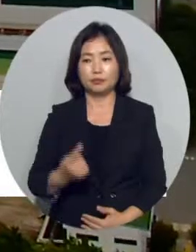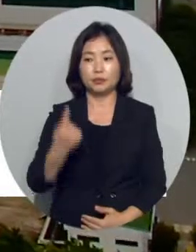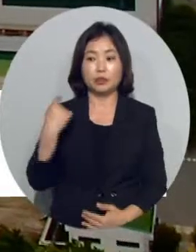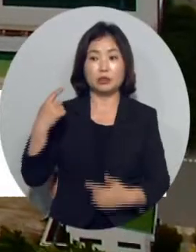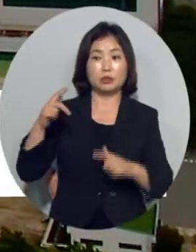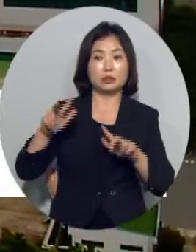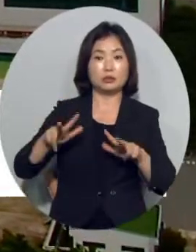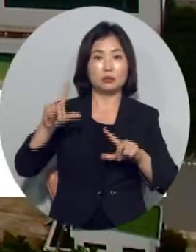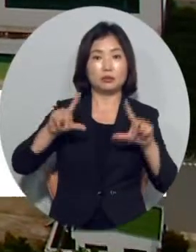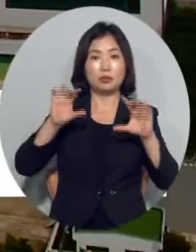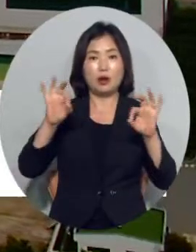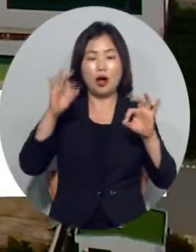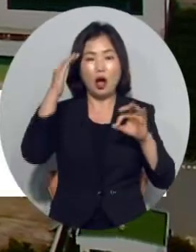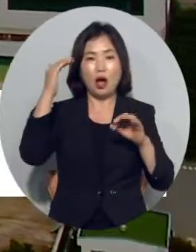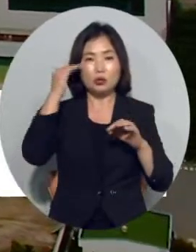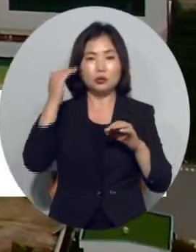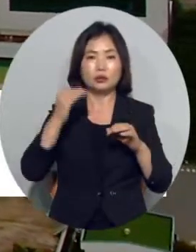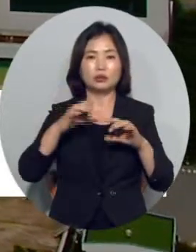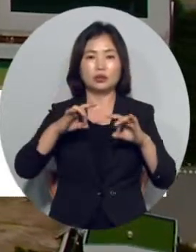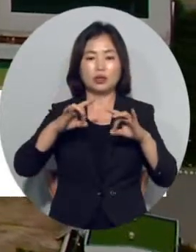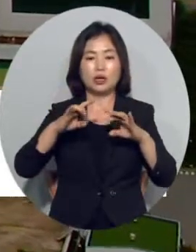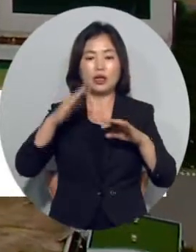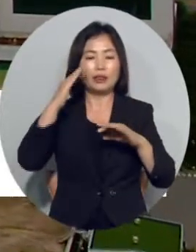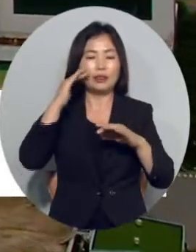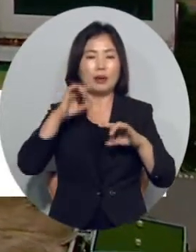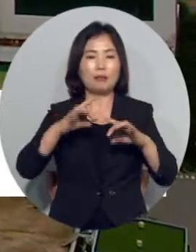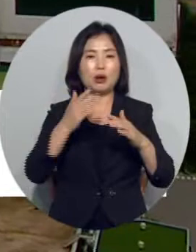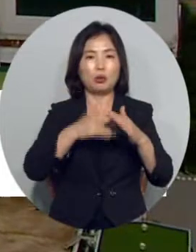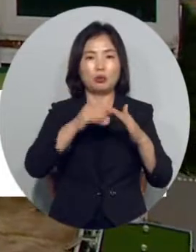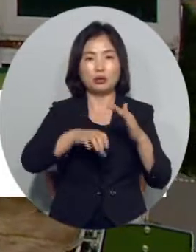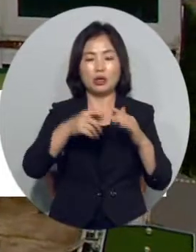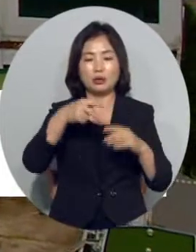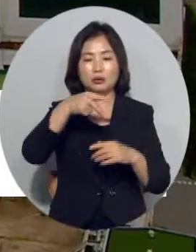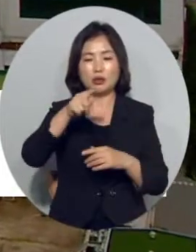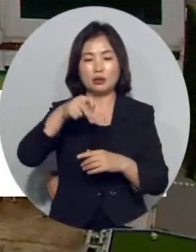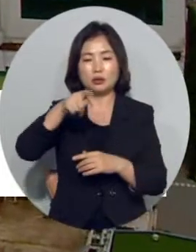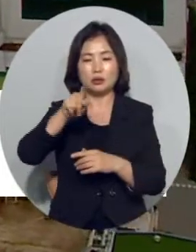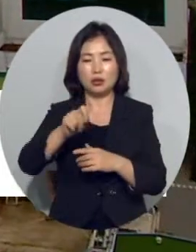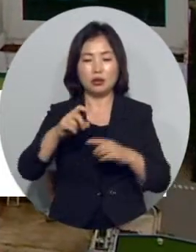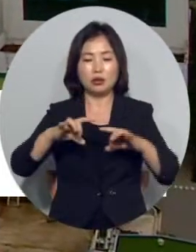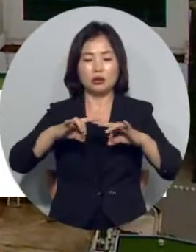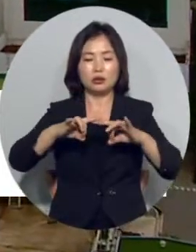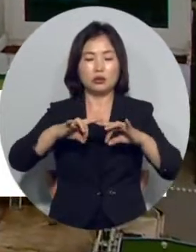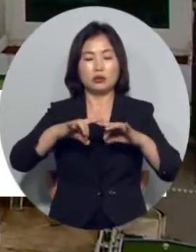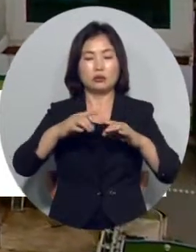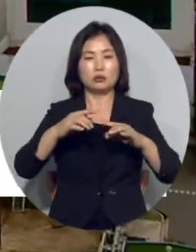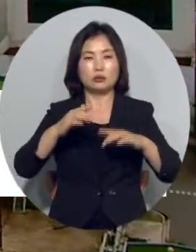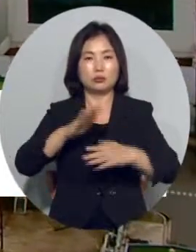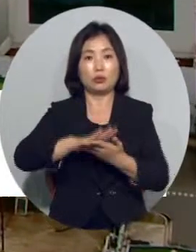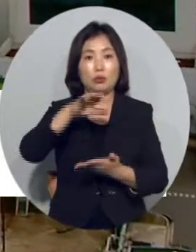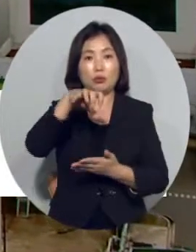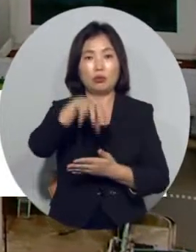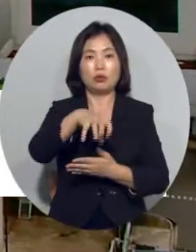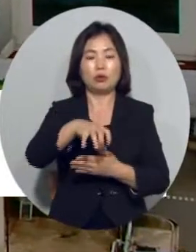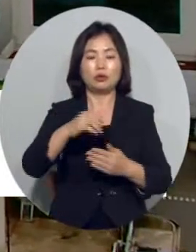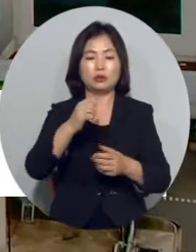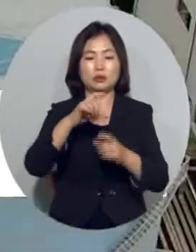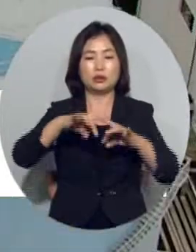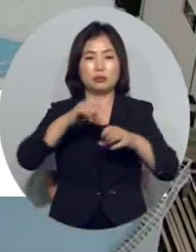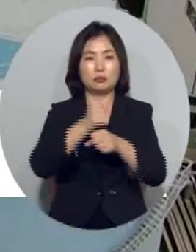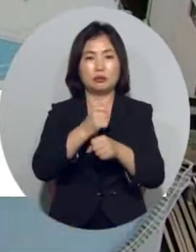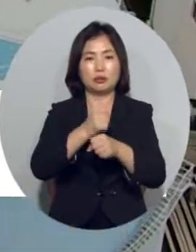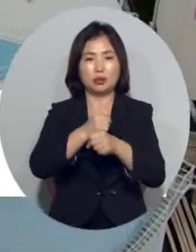지금 보시는 곳은 한국지역 난방공사 가 운영하는 성서 열병합 발전소 입니다 전기를 생산하는